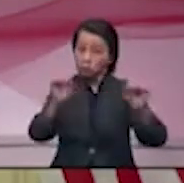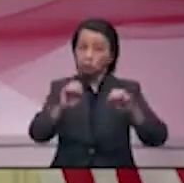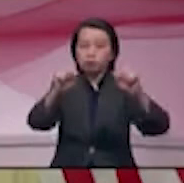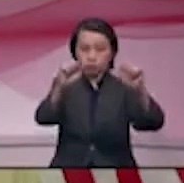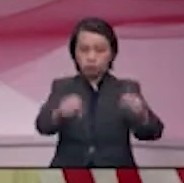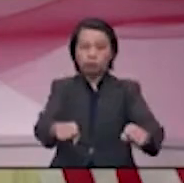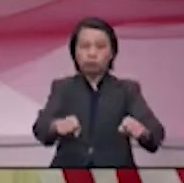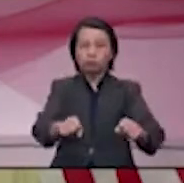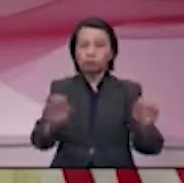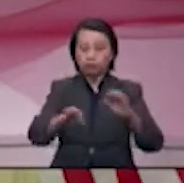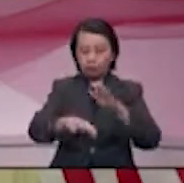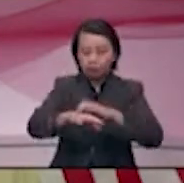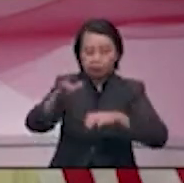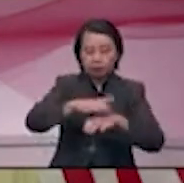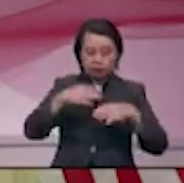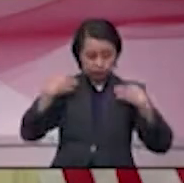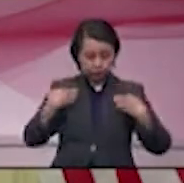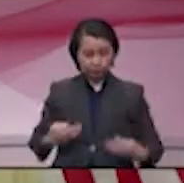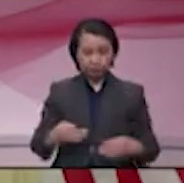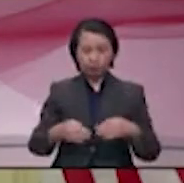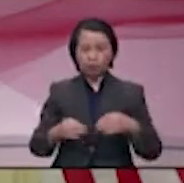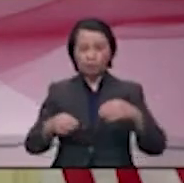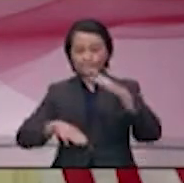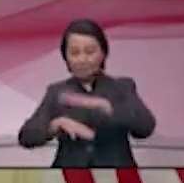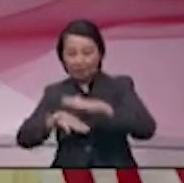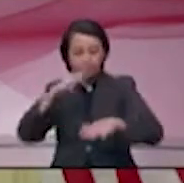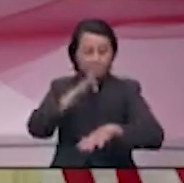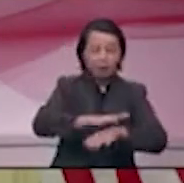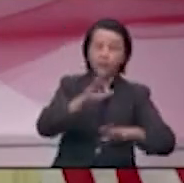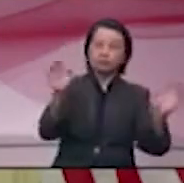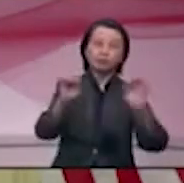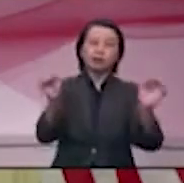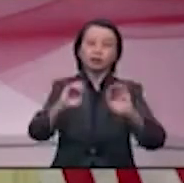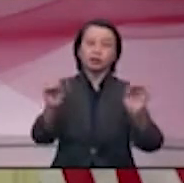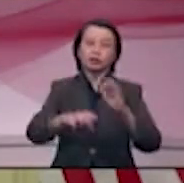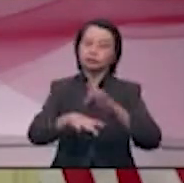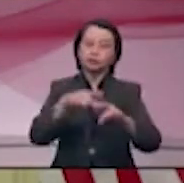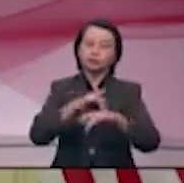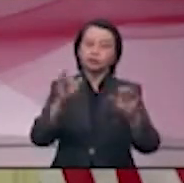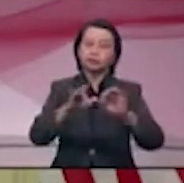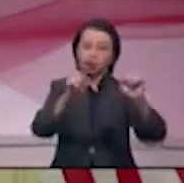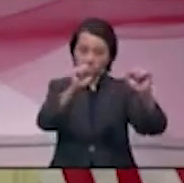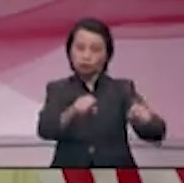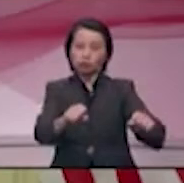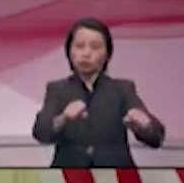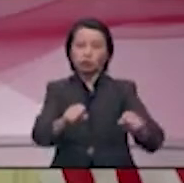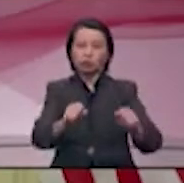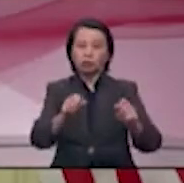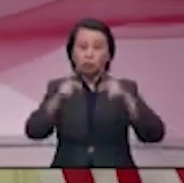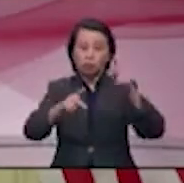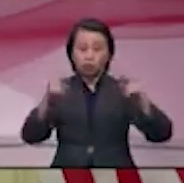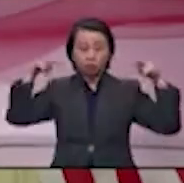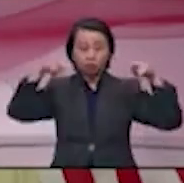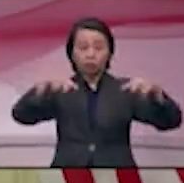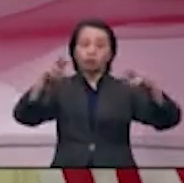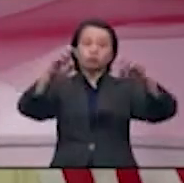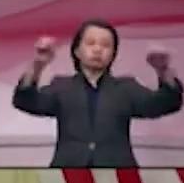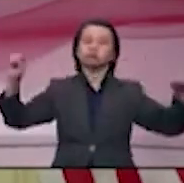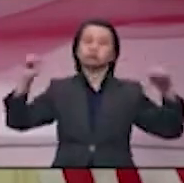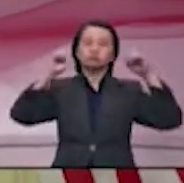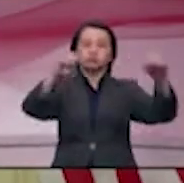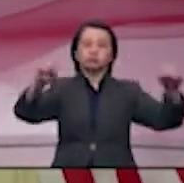tiada bersentuhan fisikal atau penonton konteks sport tanpa penonton seperti